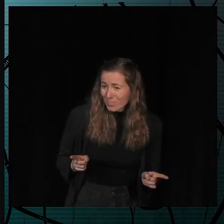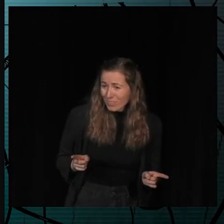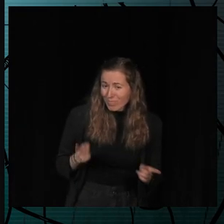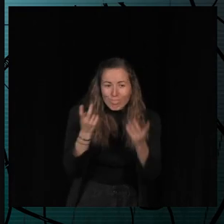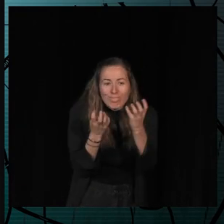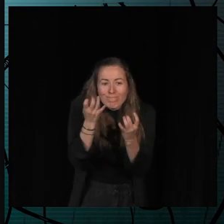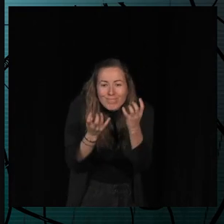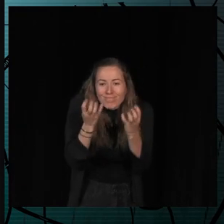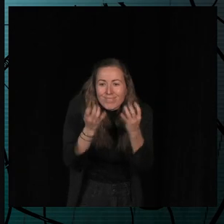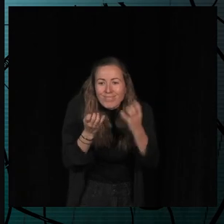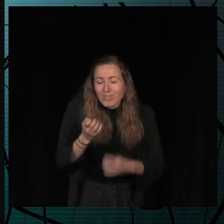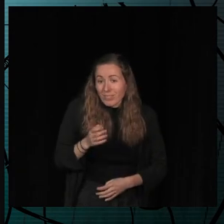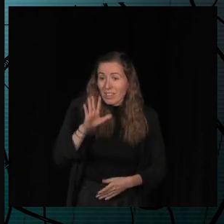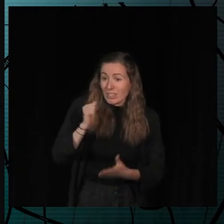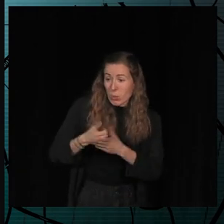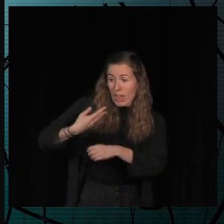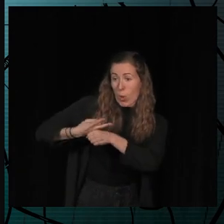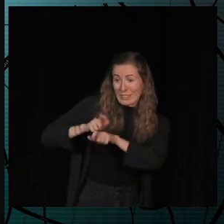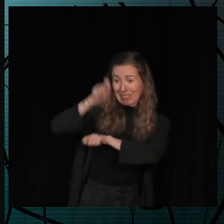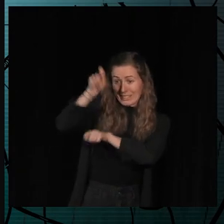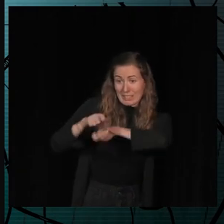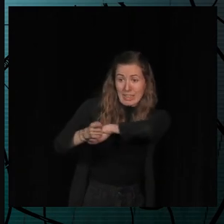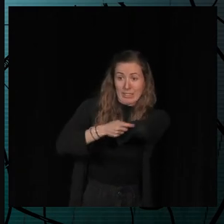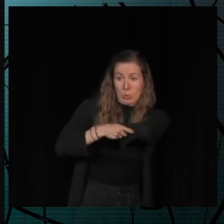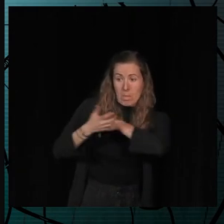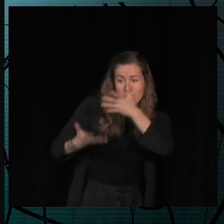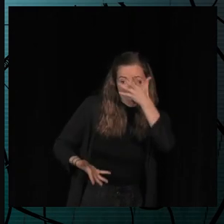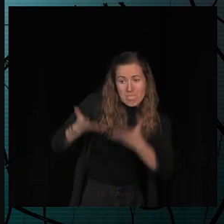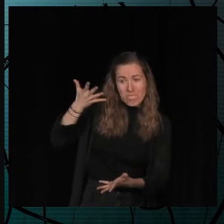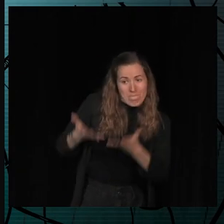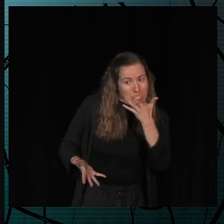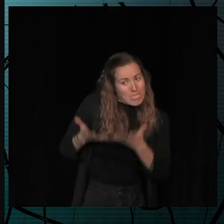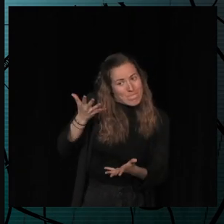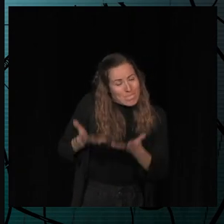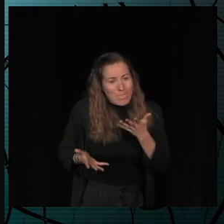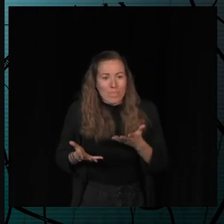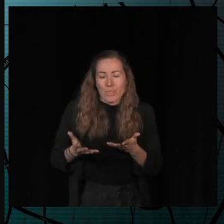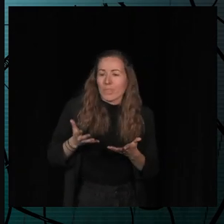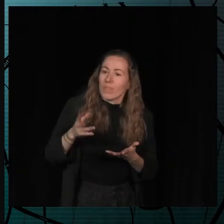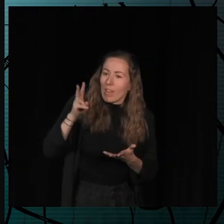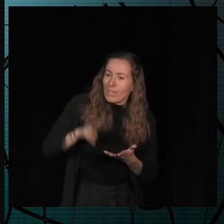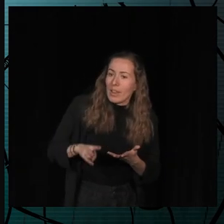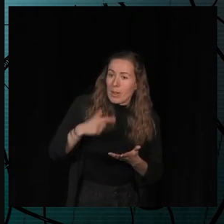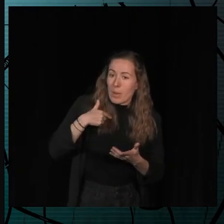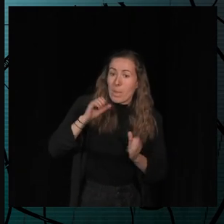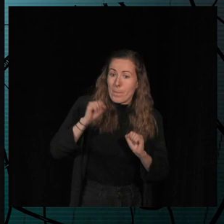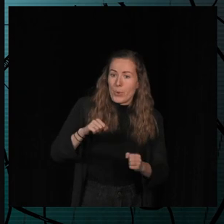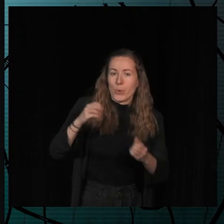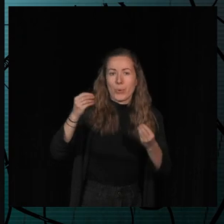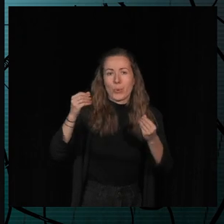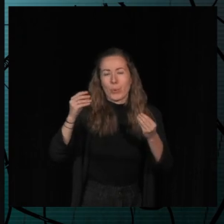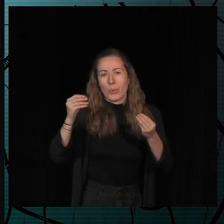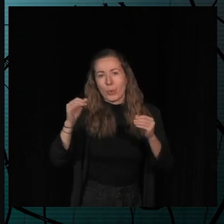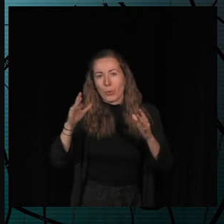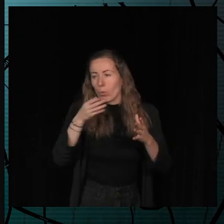on peut s'interroger sur l'outil enous soit euh pour on peut très vite tomber dans la enfin dans le dans